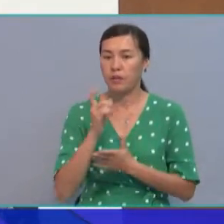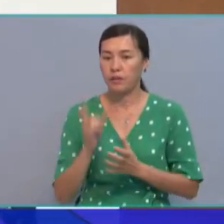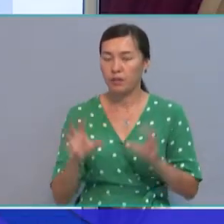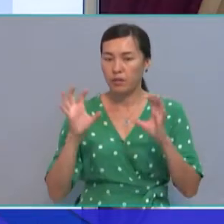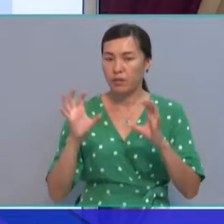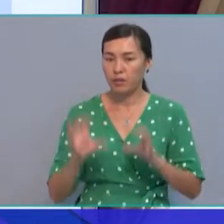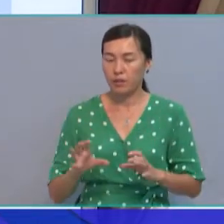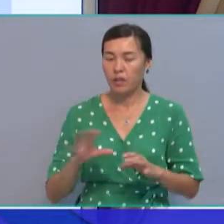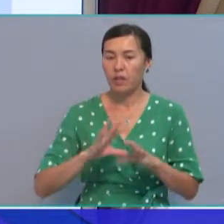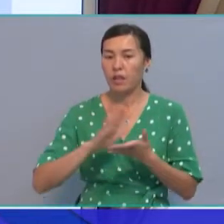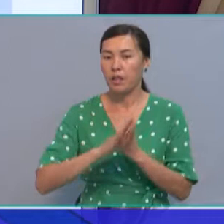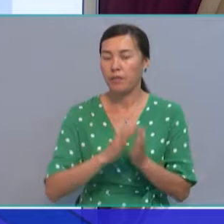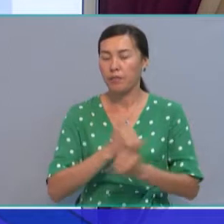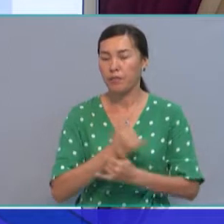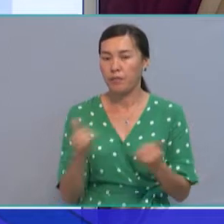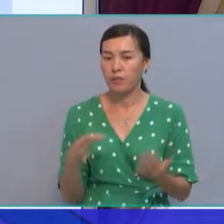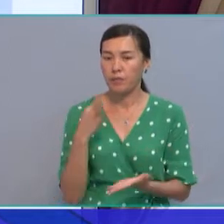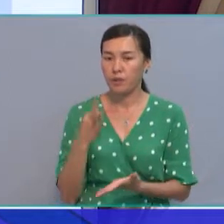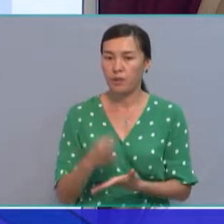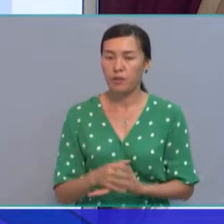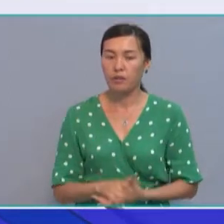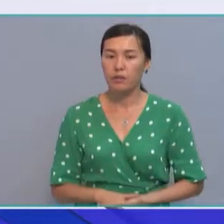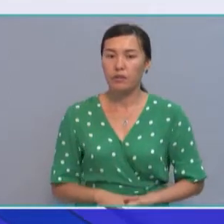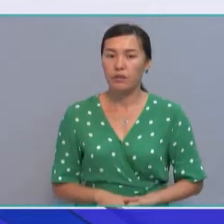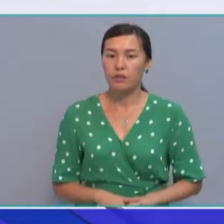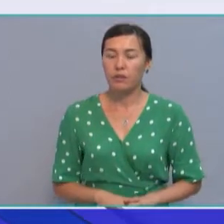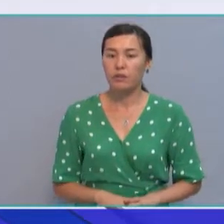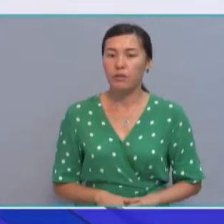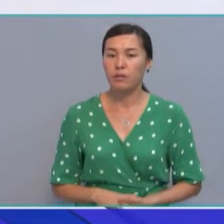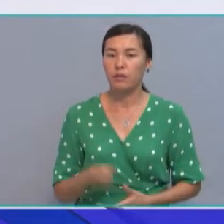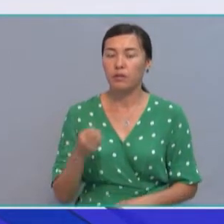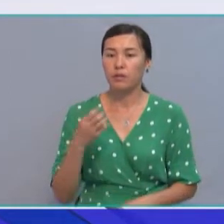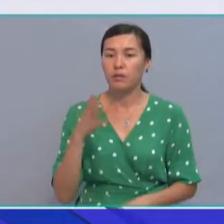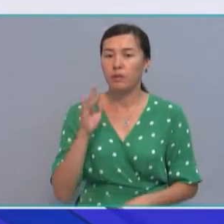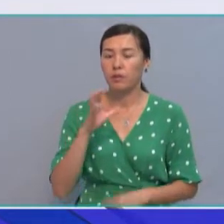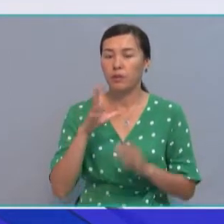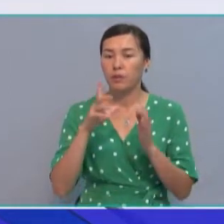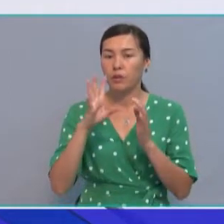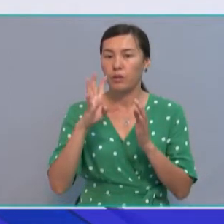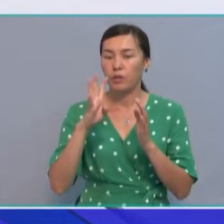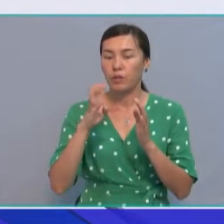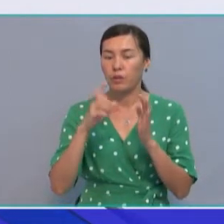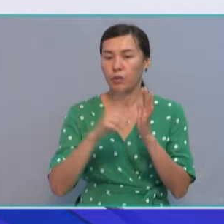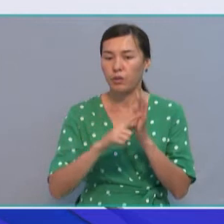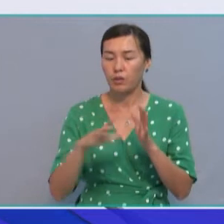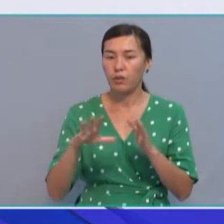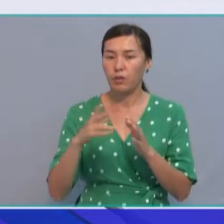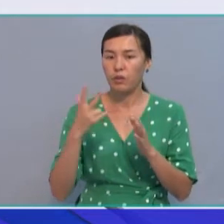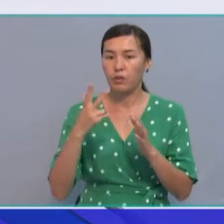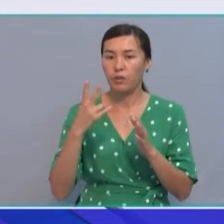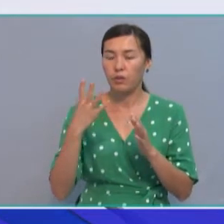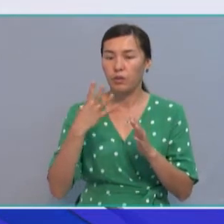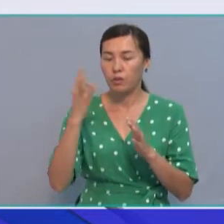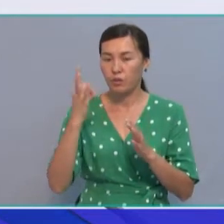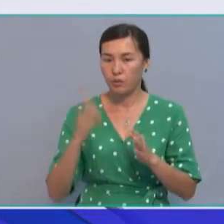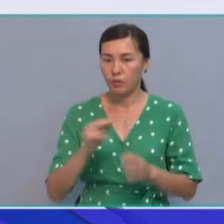құқығын қорғалуына жағдай жасай дейді жауаптылар. Көріп отырсыз, мына 15407 мекемеде бар жоғы